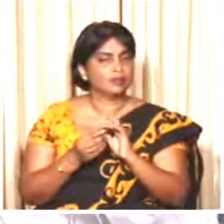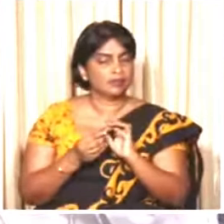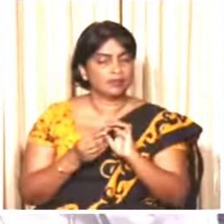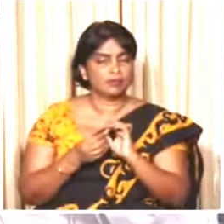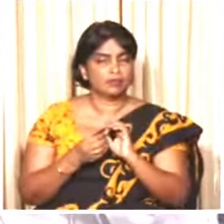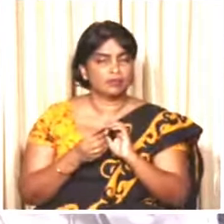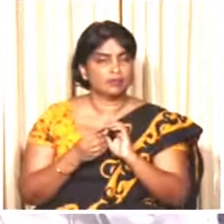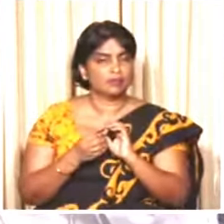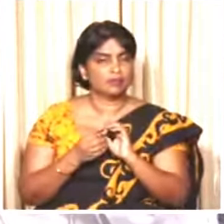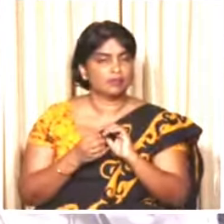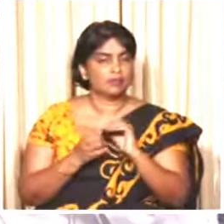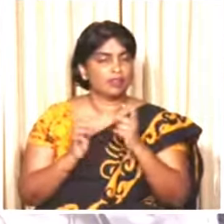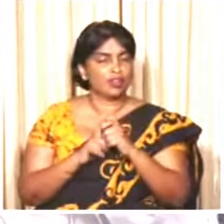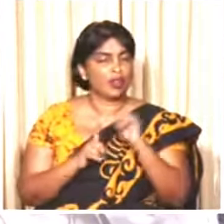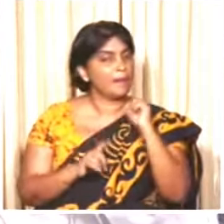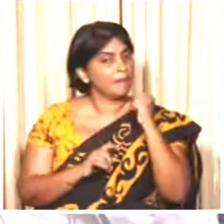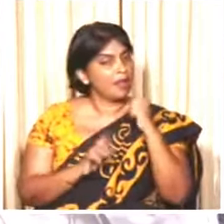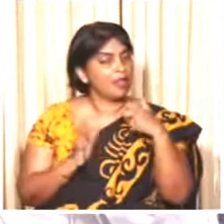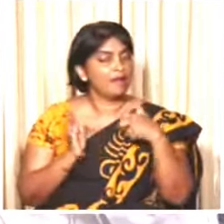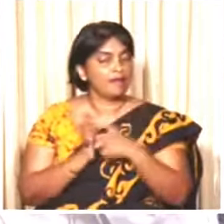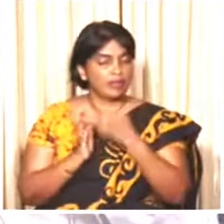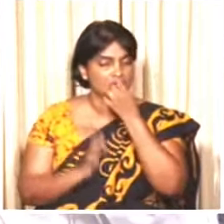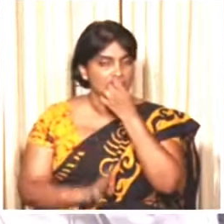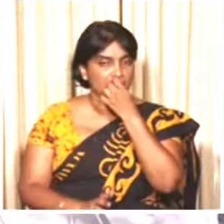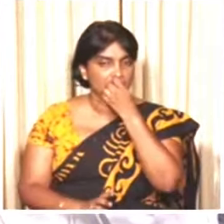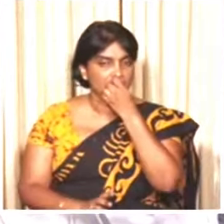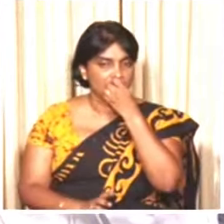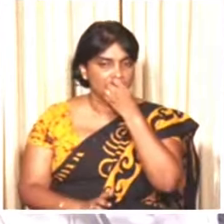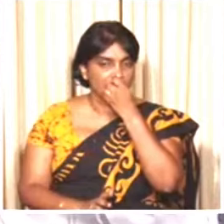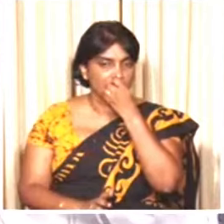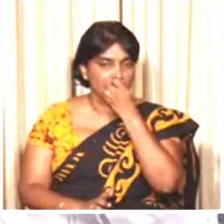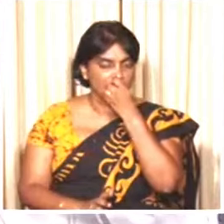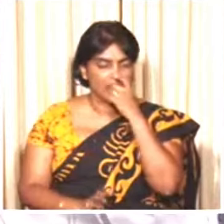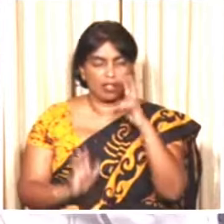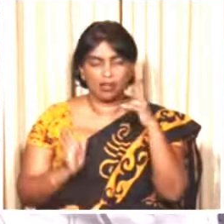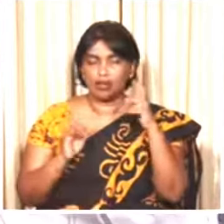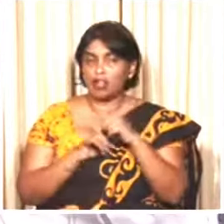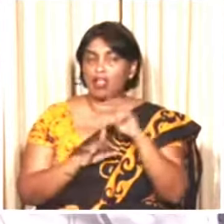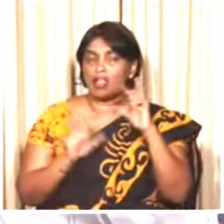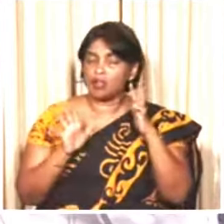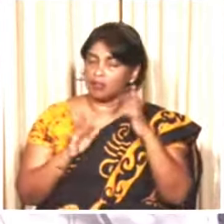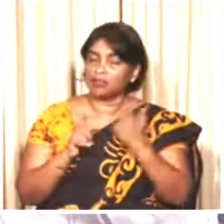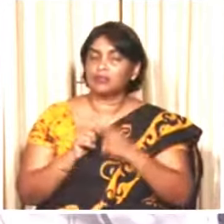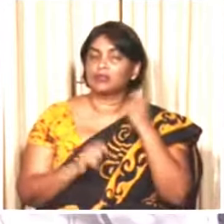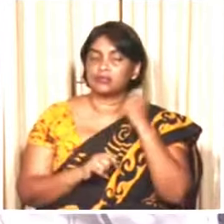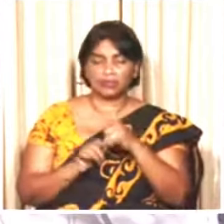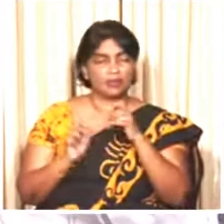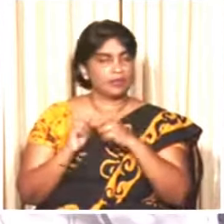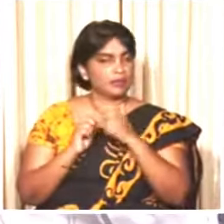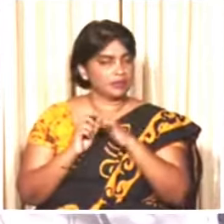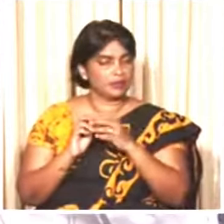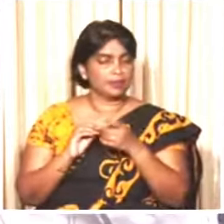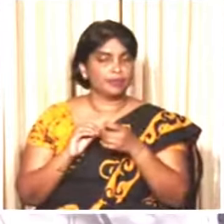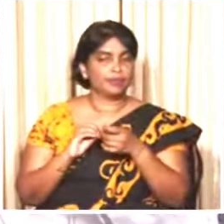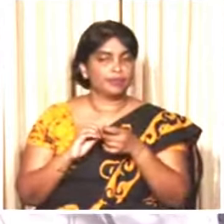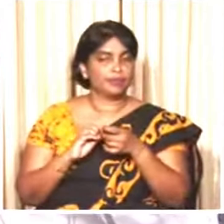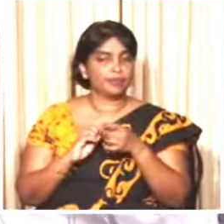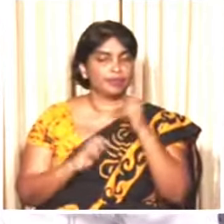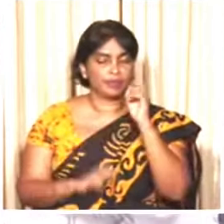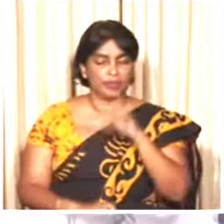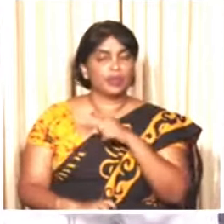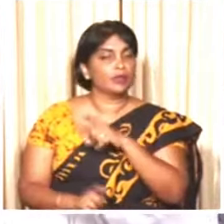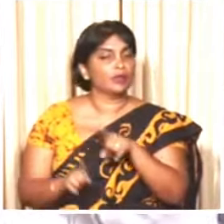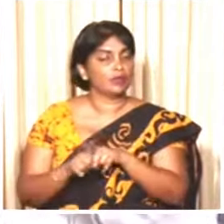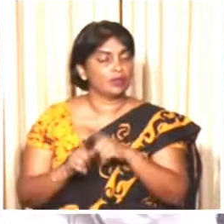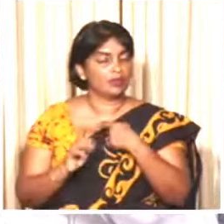ඩොලර් 50 වීසා එකට ඩොලර් 80 ඩොලර් 90 ගෙවලත් එන තත්ත්වයට පත් වුණා. එවැනි